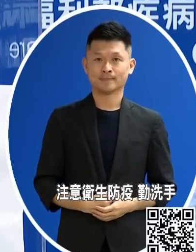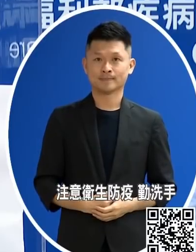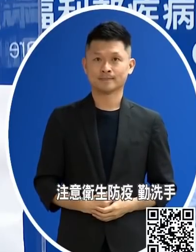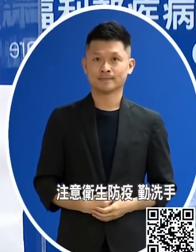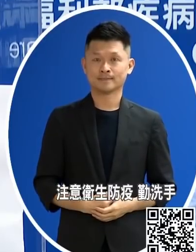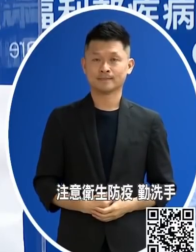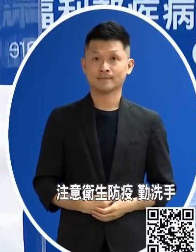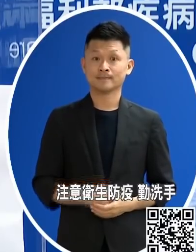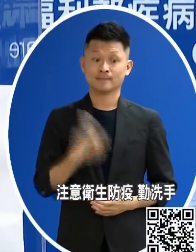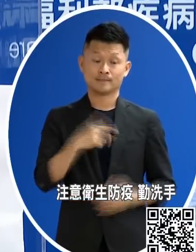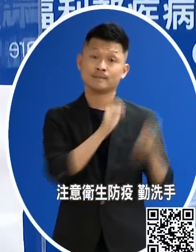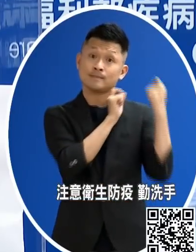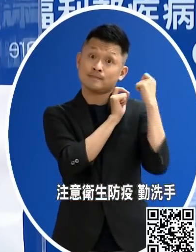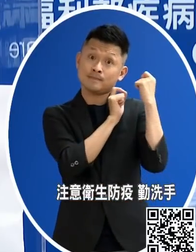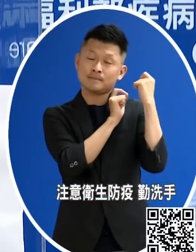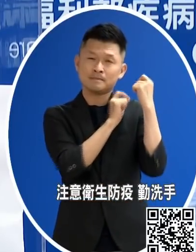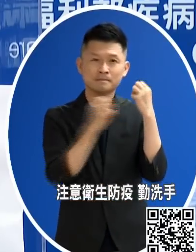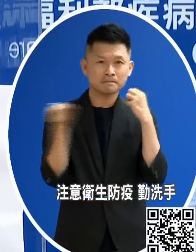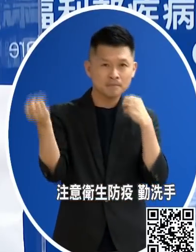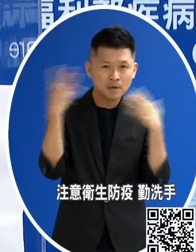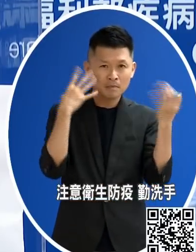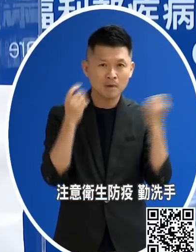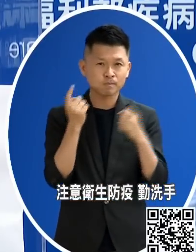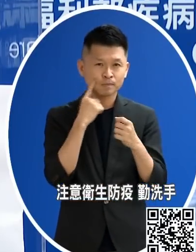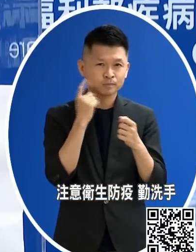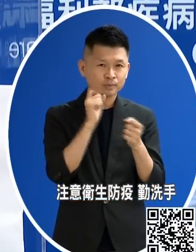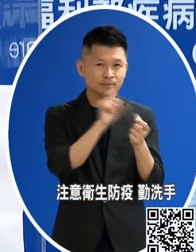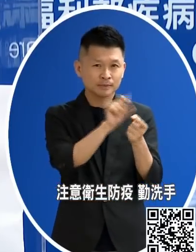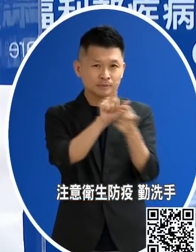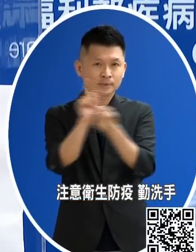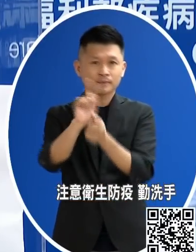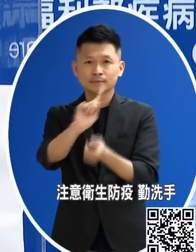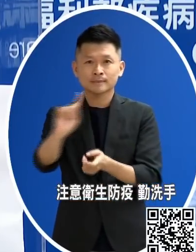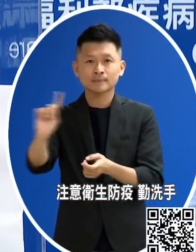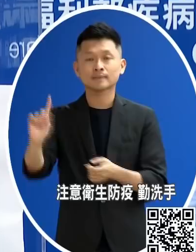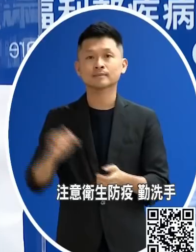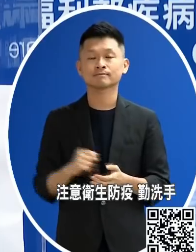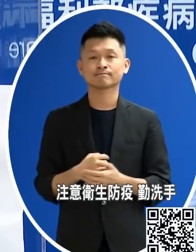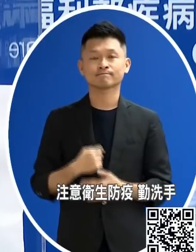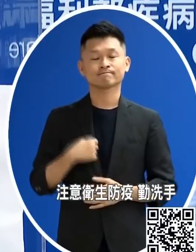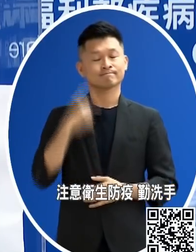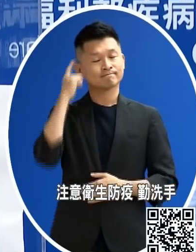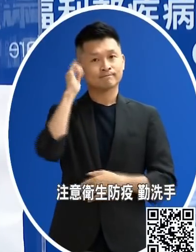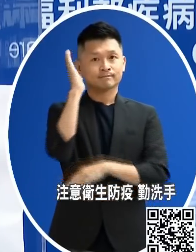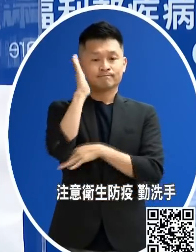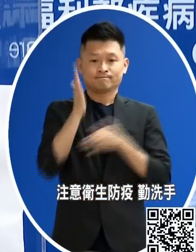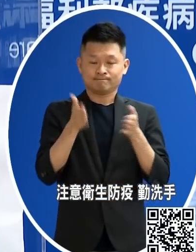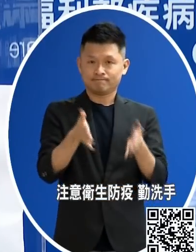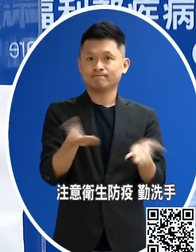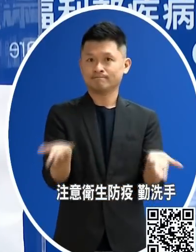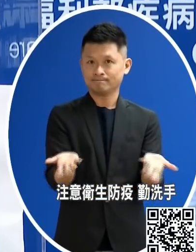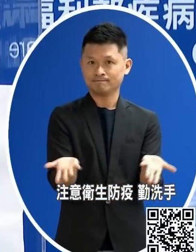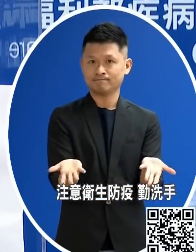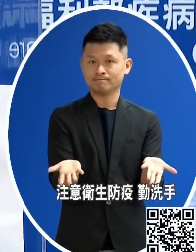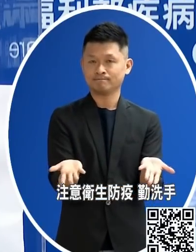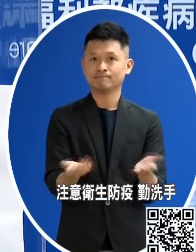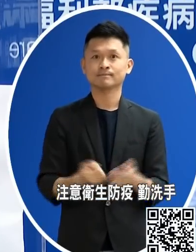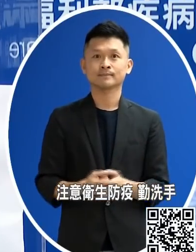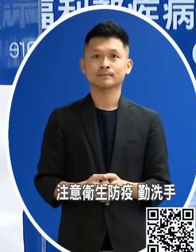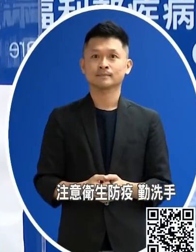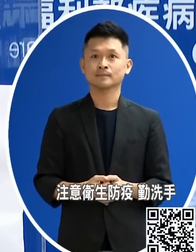好，那当然至于近来还有一些传言或等等的，我相信政府对这件事情的一